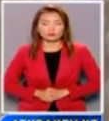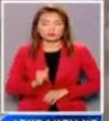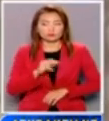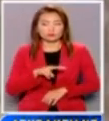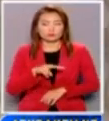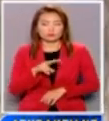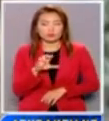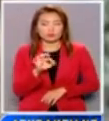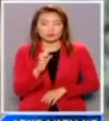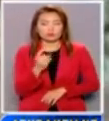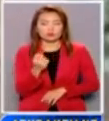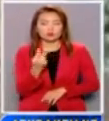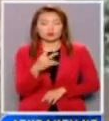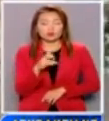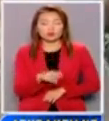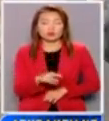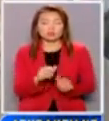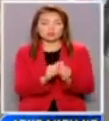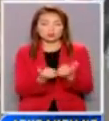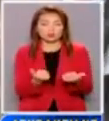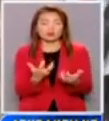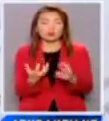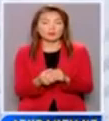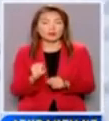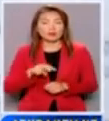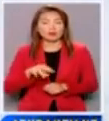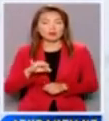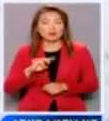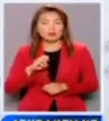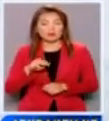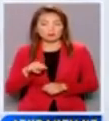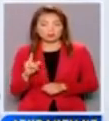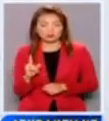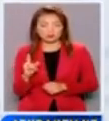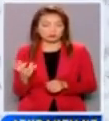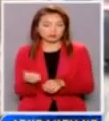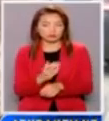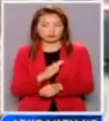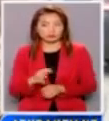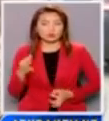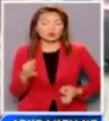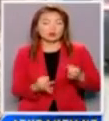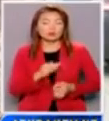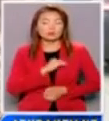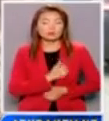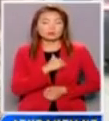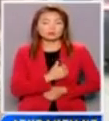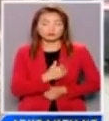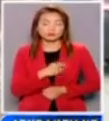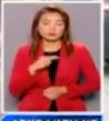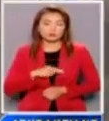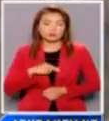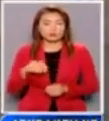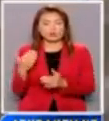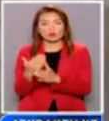Ұлболсын Өтемісова осыдан 12 жыл бұрын күйеуімен ажырасып алимент ала алмайды. Ал бұл іспен айналысатын жеке сот орындаушылар болса, жұмыс